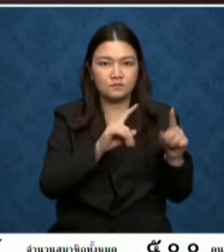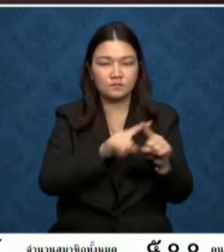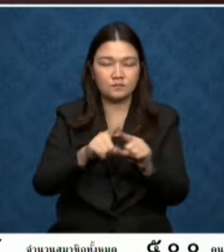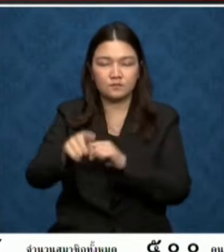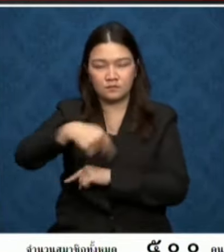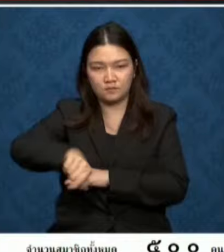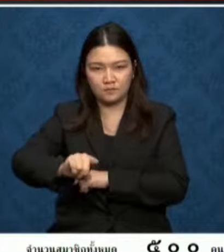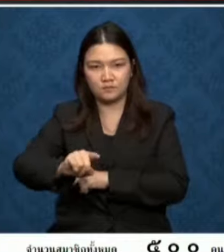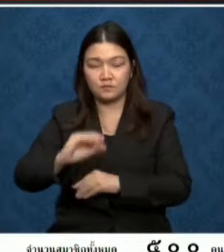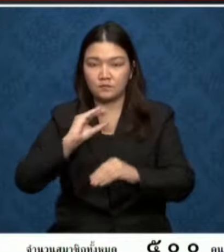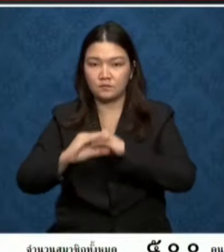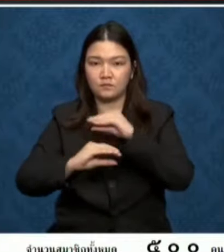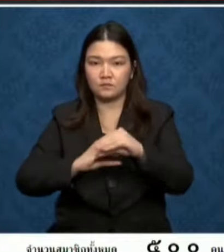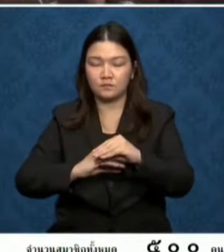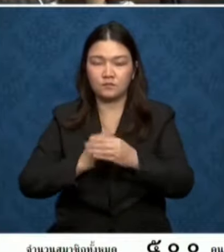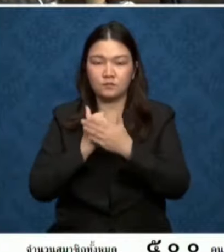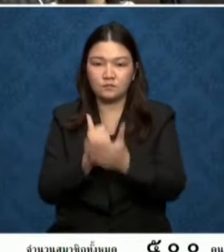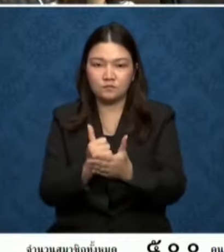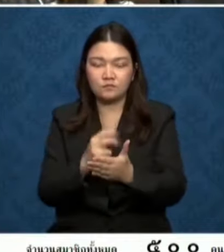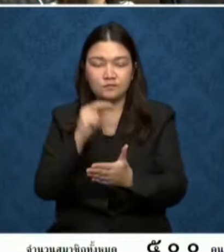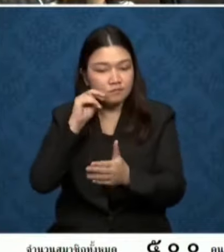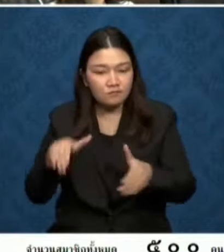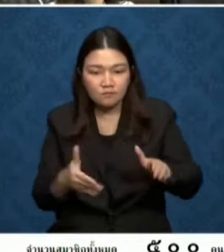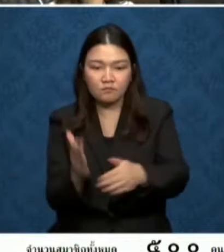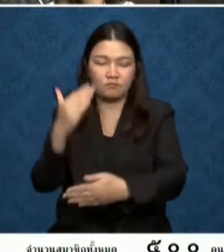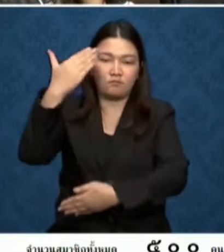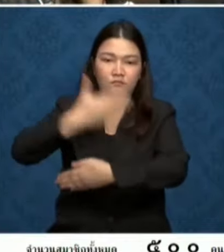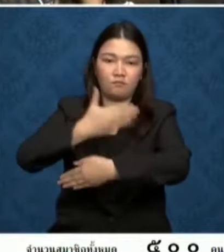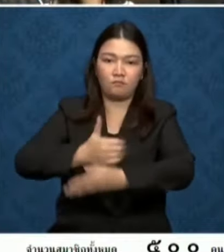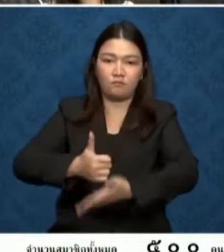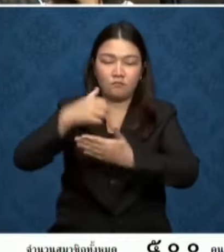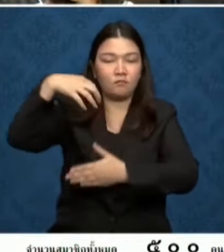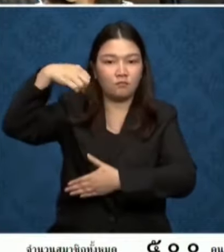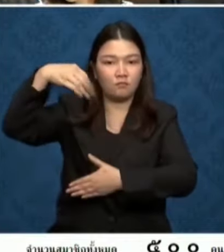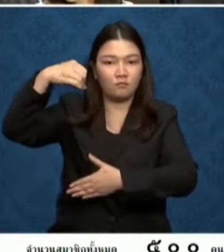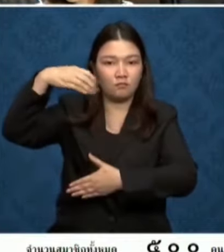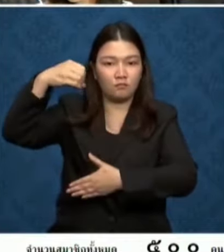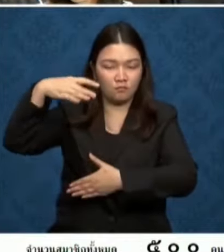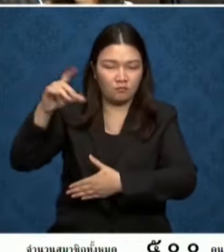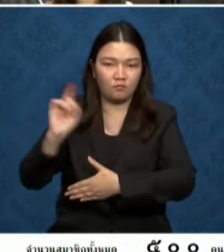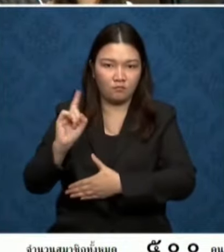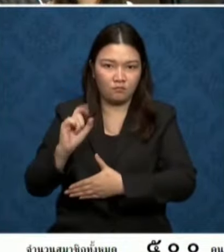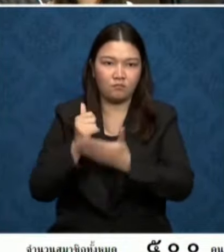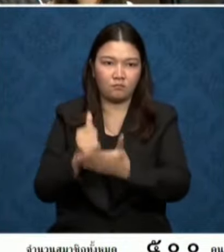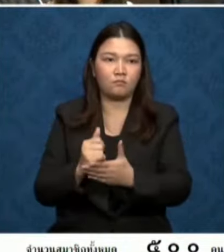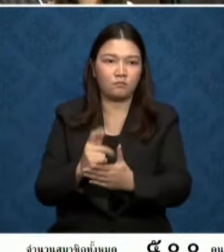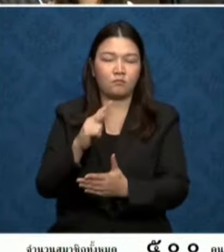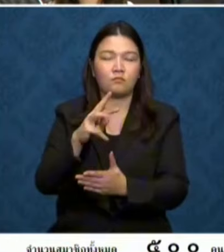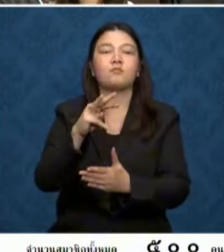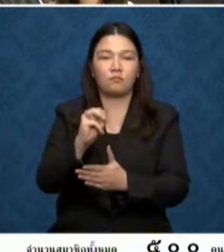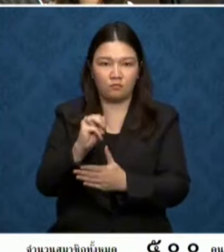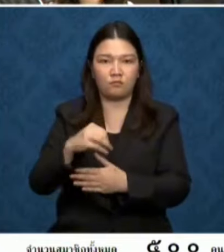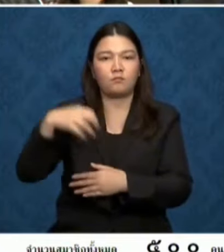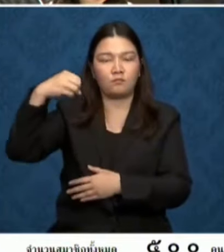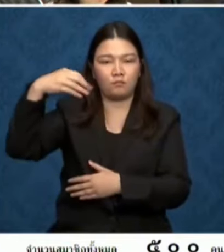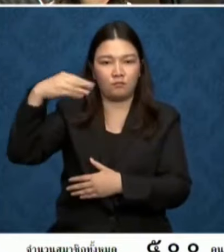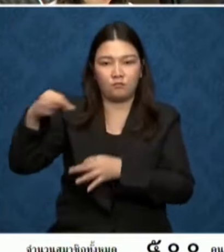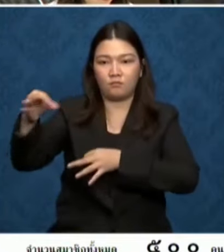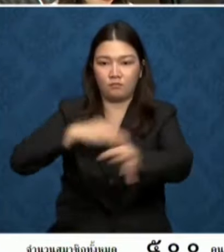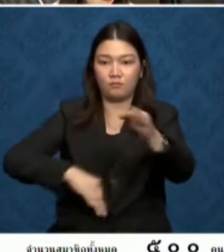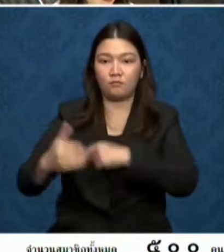การสร้างเขื่อนขนาดเล็กนะคะเพื่อผลิตกระแสไฟฟ้านะคะของกรมพัฒนาพลังงานทดแทนเป็นต้นแต่